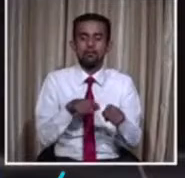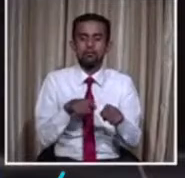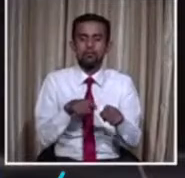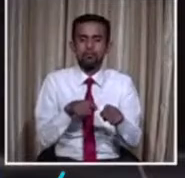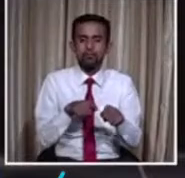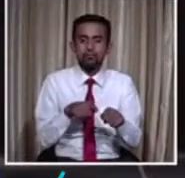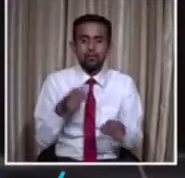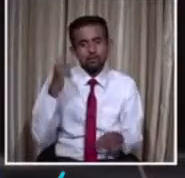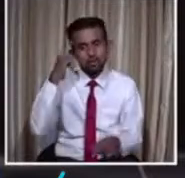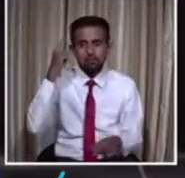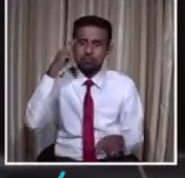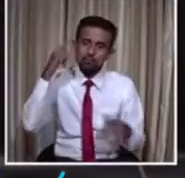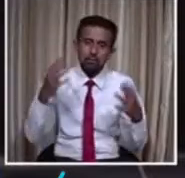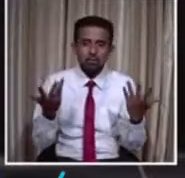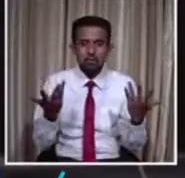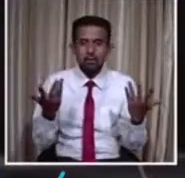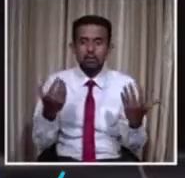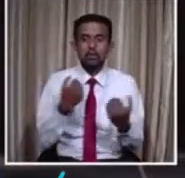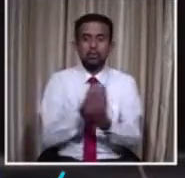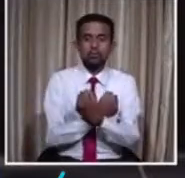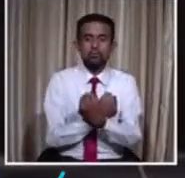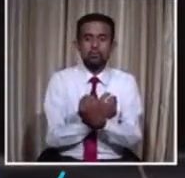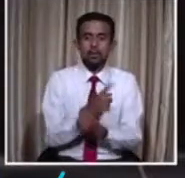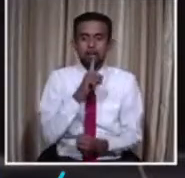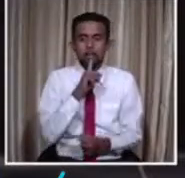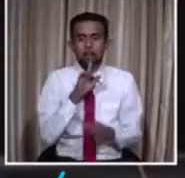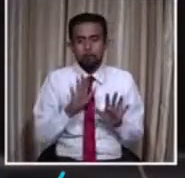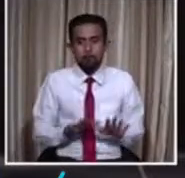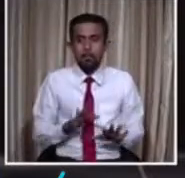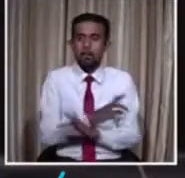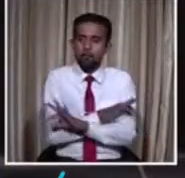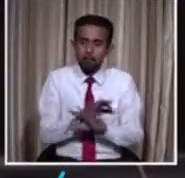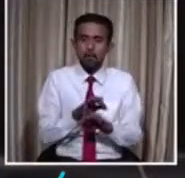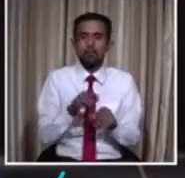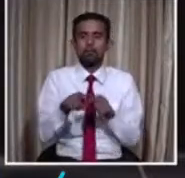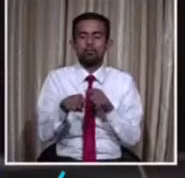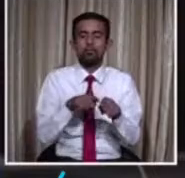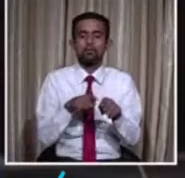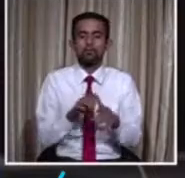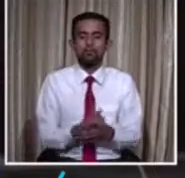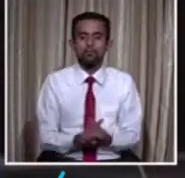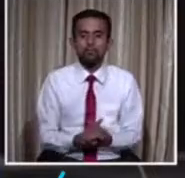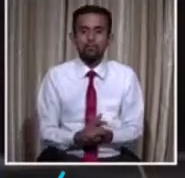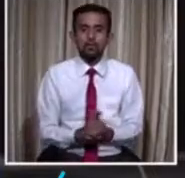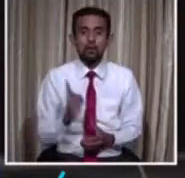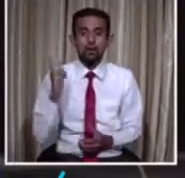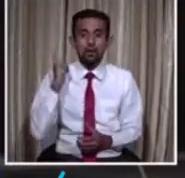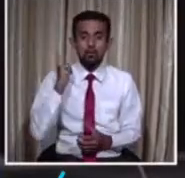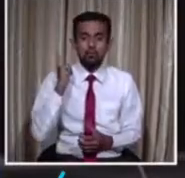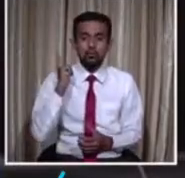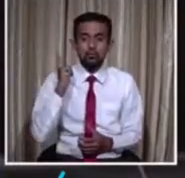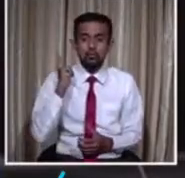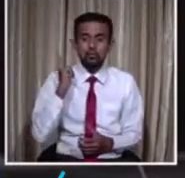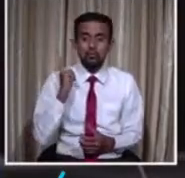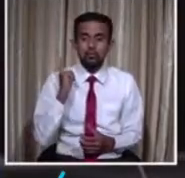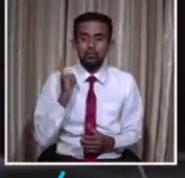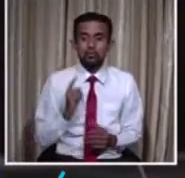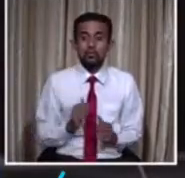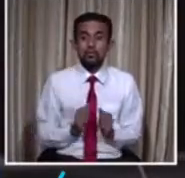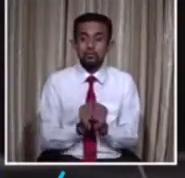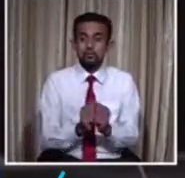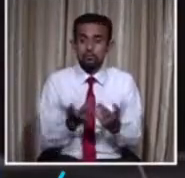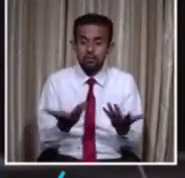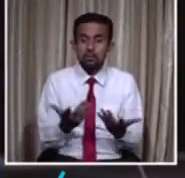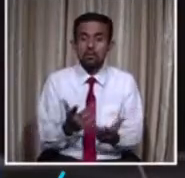dana hono dana polisia ni akarman ni kalle plan ni ke kota sak hamudawa sakriya nouna plan ni ke